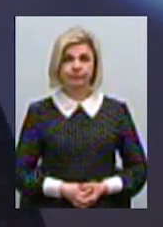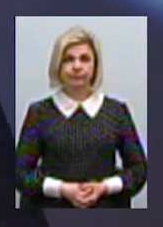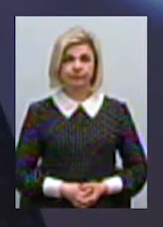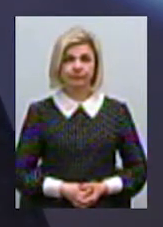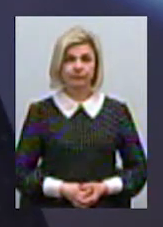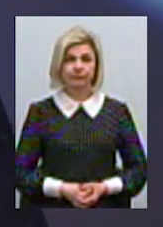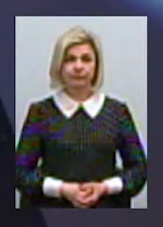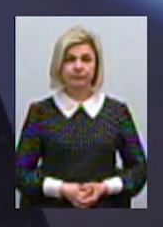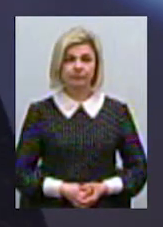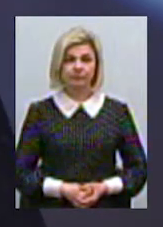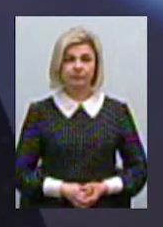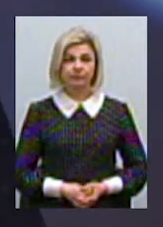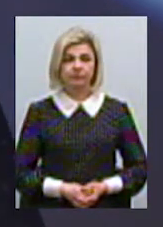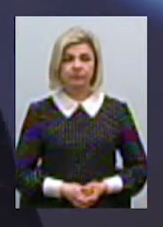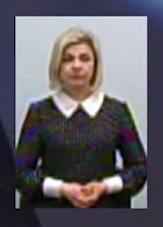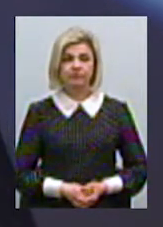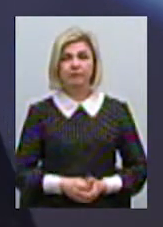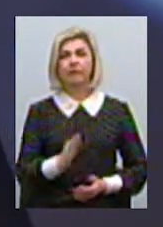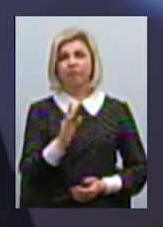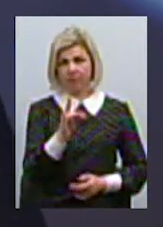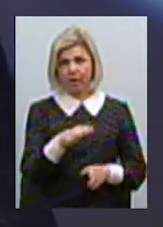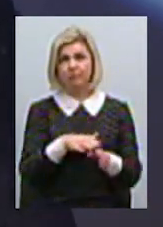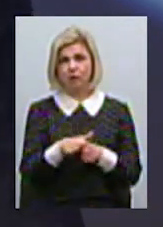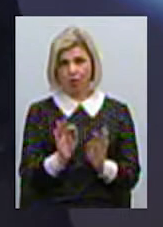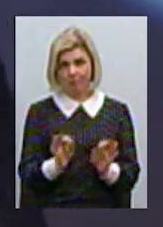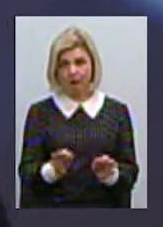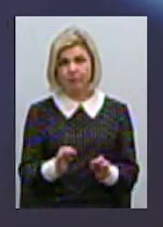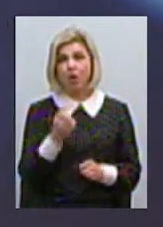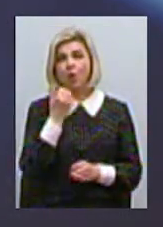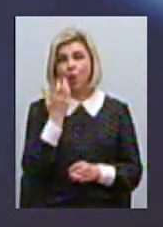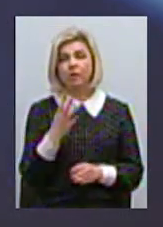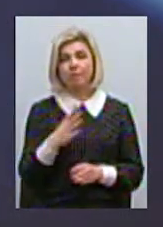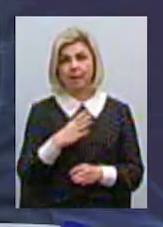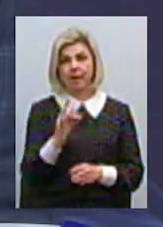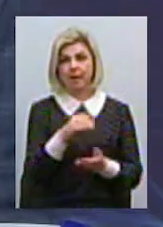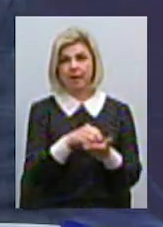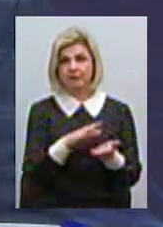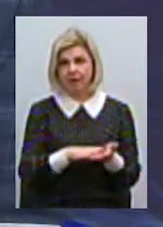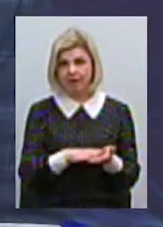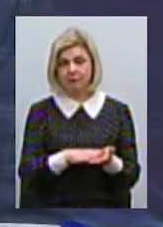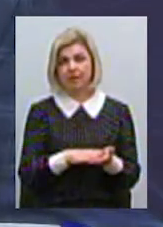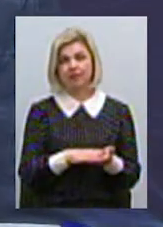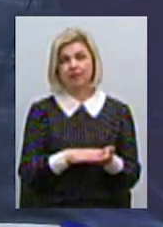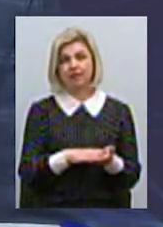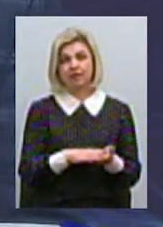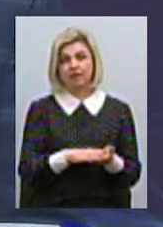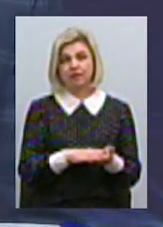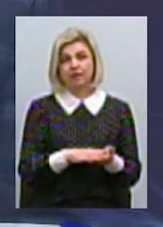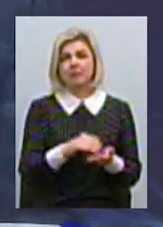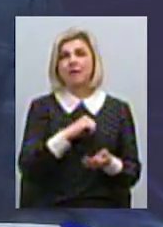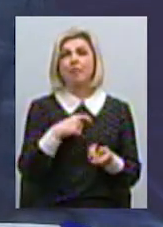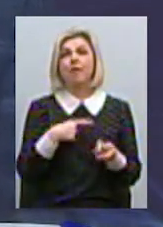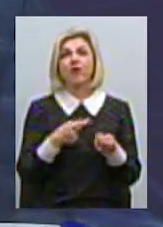Ви знаєте, ви абсолютно праві. Тоді, коли була реєстрація ще в органах ДЗК, в органах